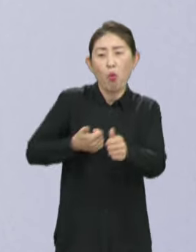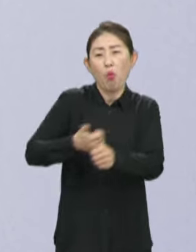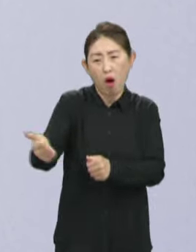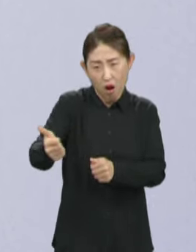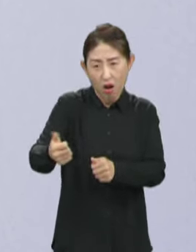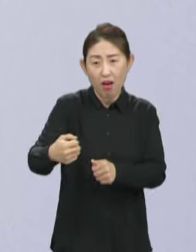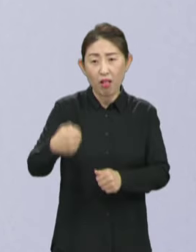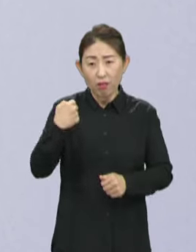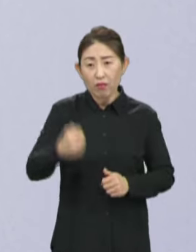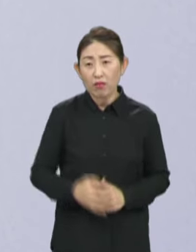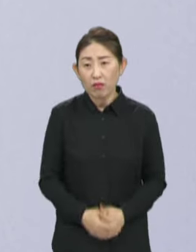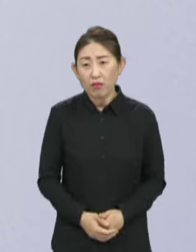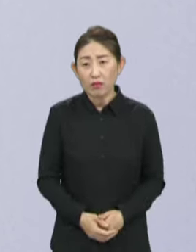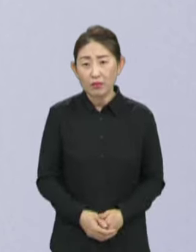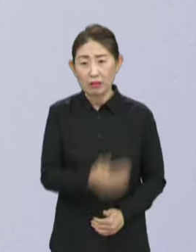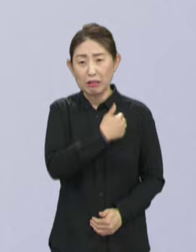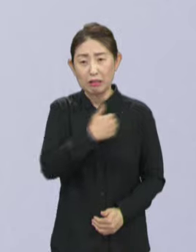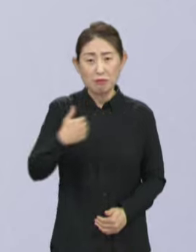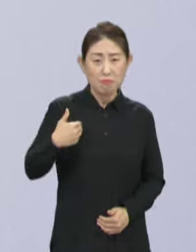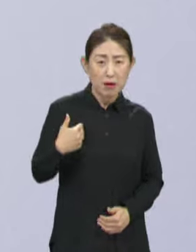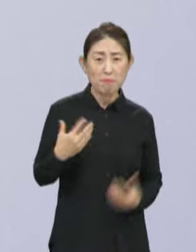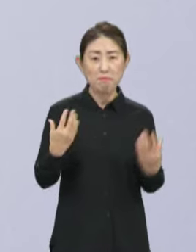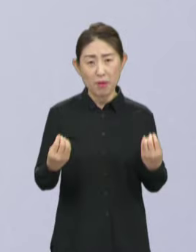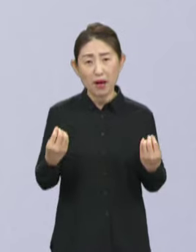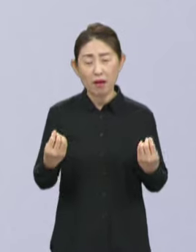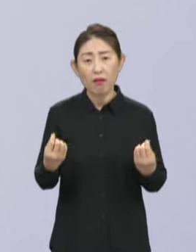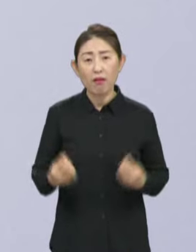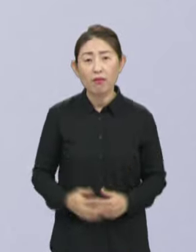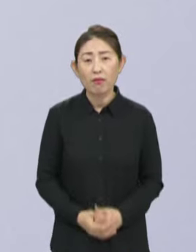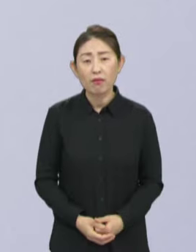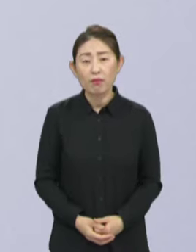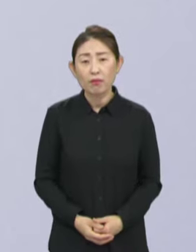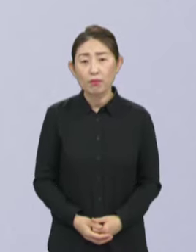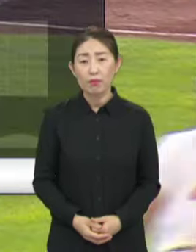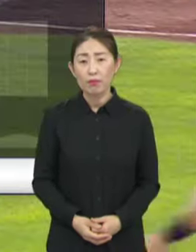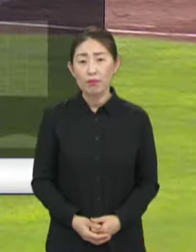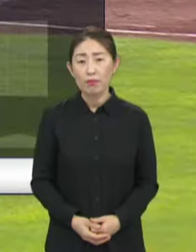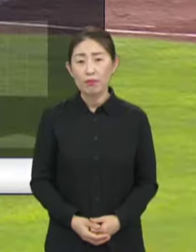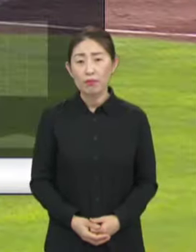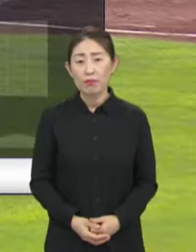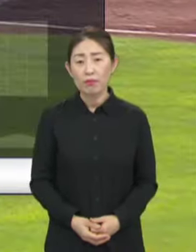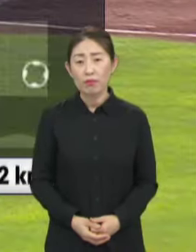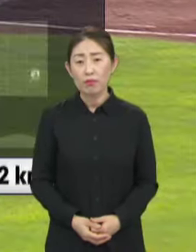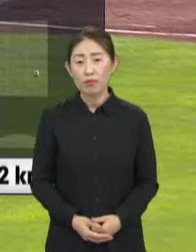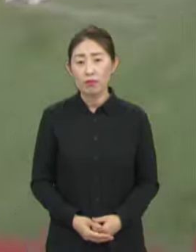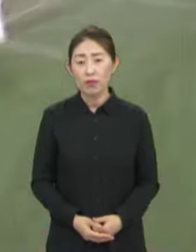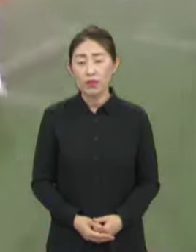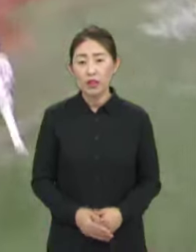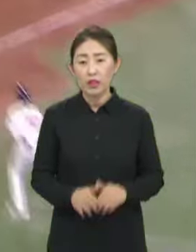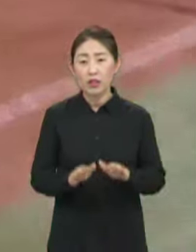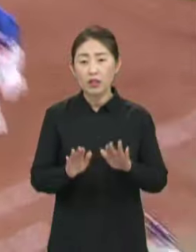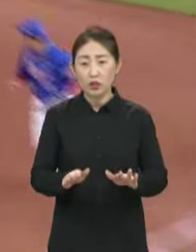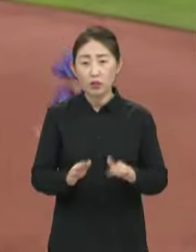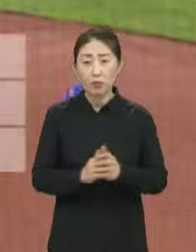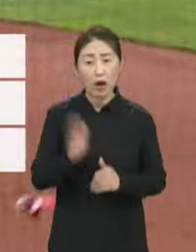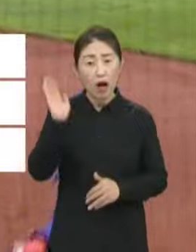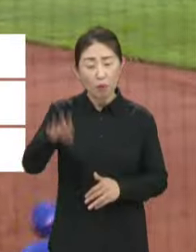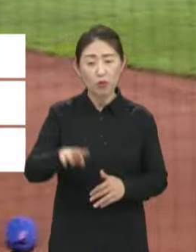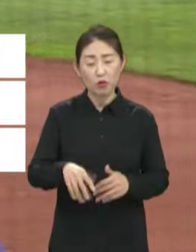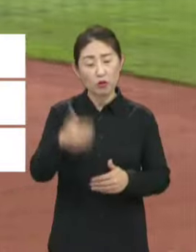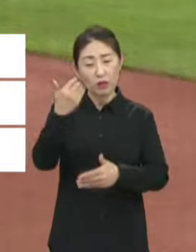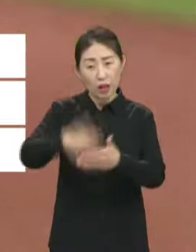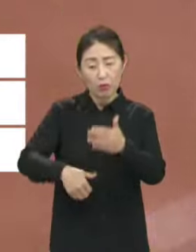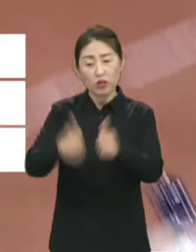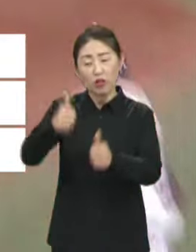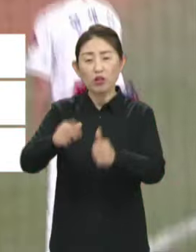한화이글스가 이제는 팽팽한 경기를 잡는 그런 능력과 자신감이 생긴 거 아닌가 싶어요. 정규 시즌이 25경기도 남지